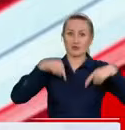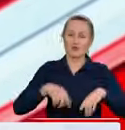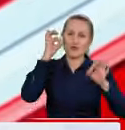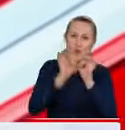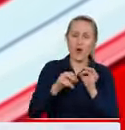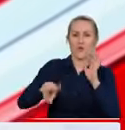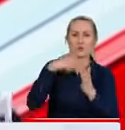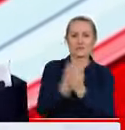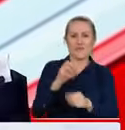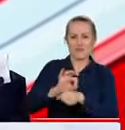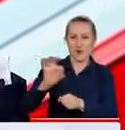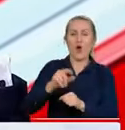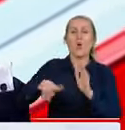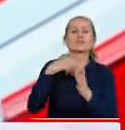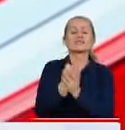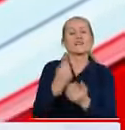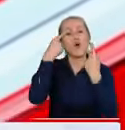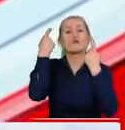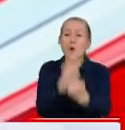ustaw. Ustawa o dobrowolnym ZUS-ie dla